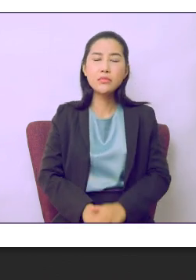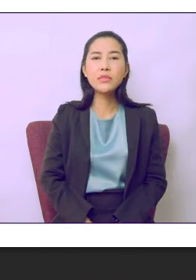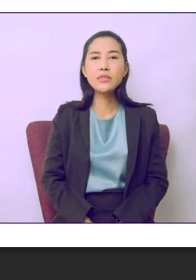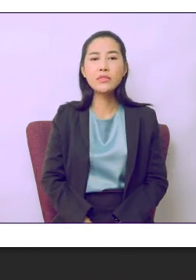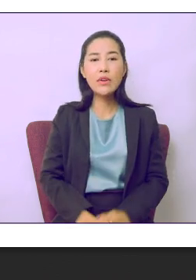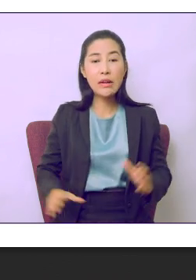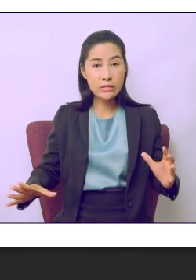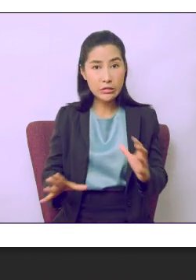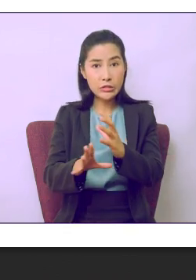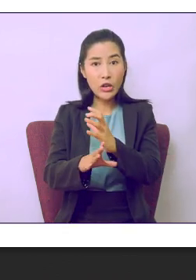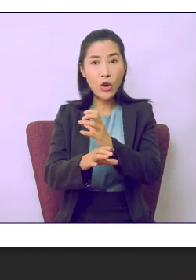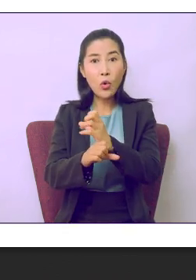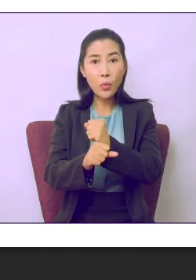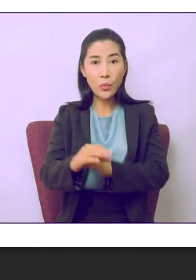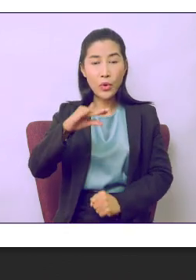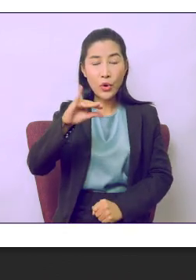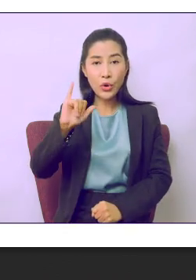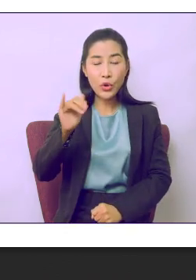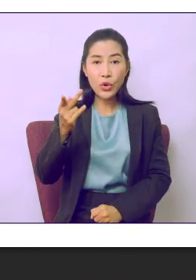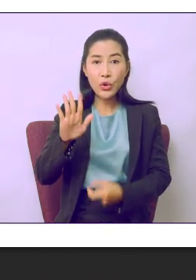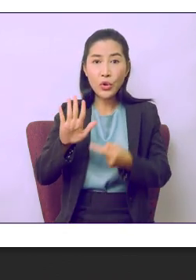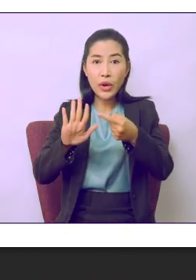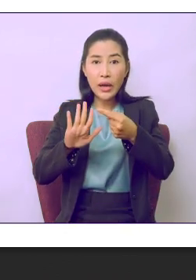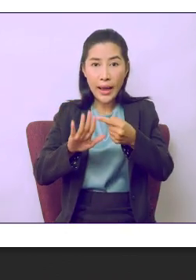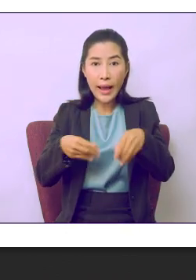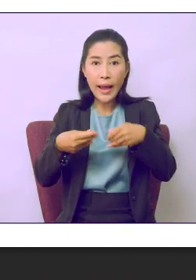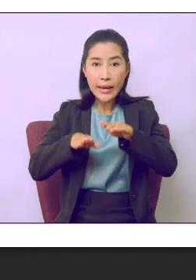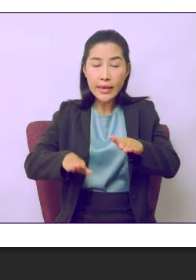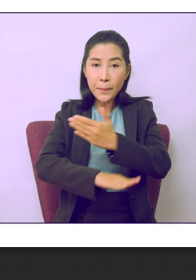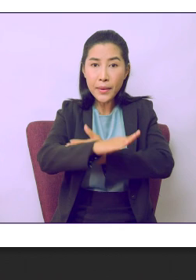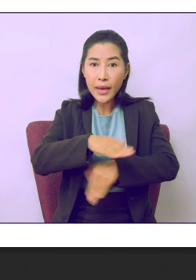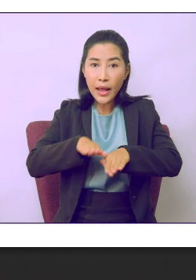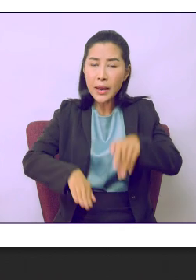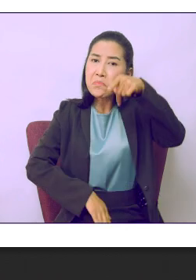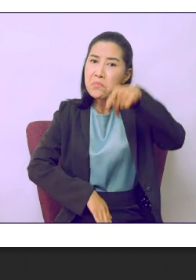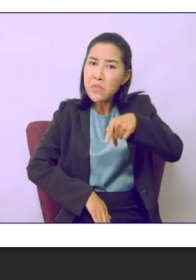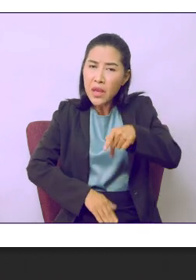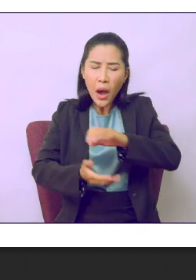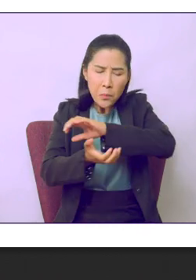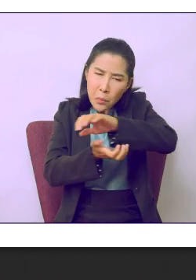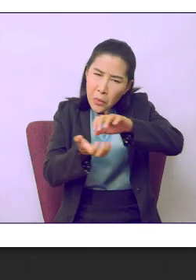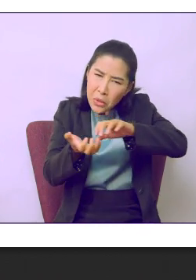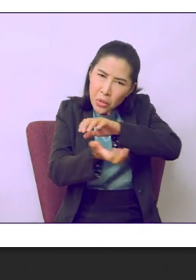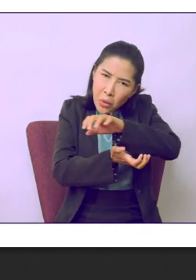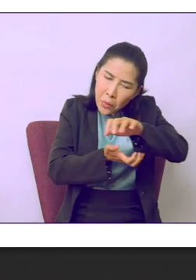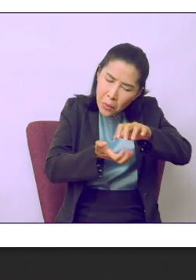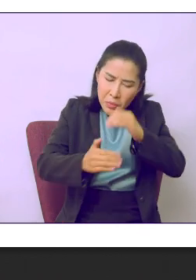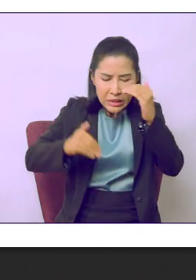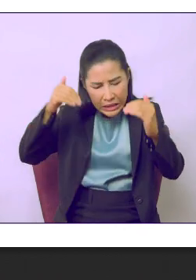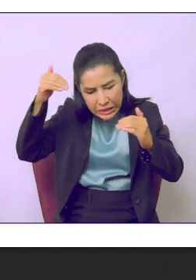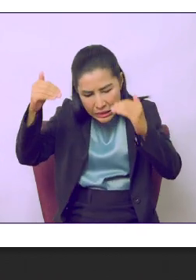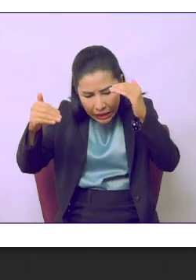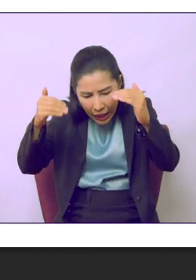รวมนะครับของโยคะสำหรับเด็กพิการและเด็กพิเศษนะครับก็เป็นการผสมผสานเนาะเราต้องผสมผสานนะครับ